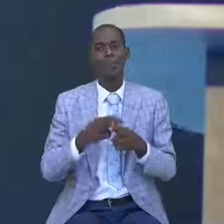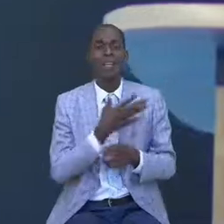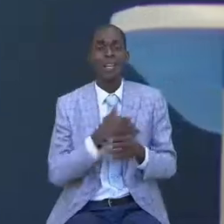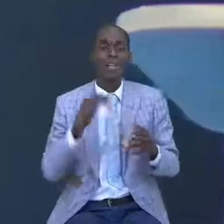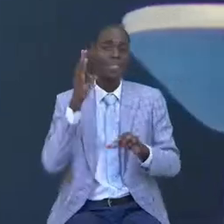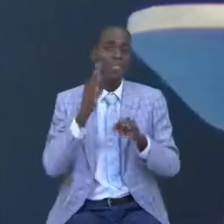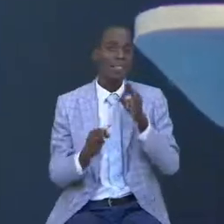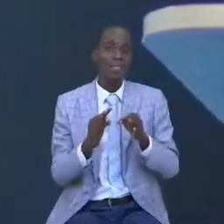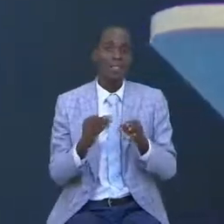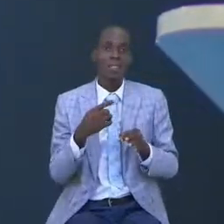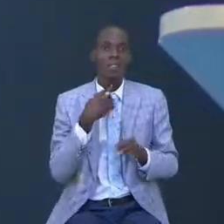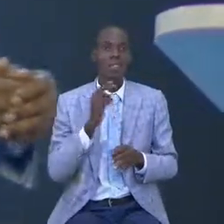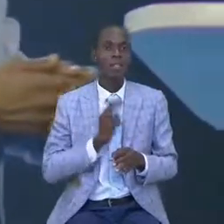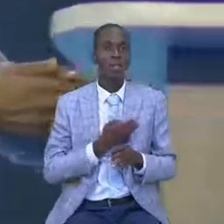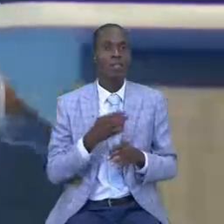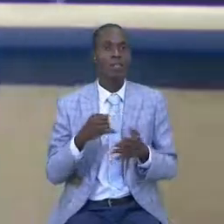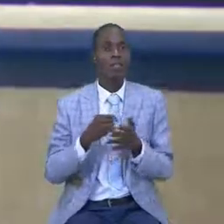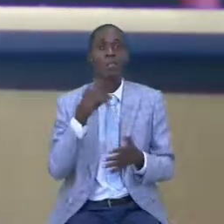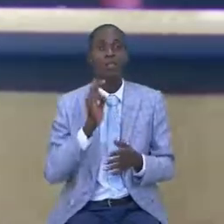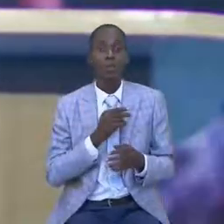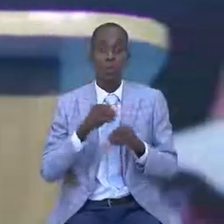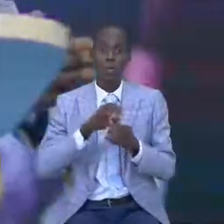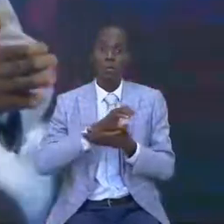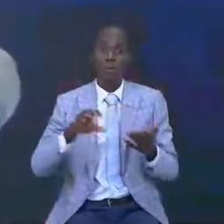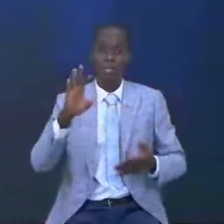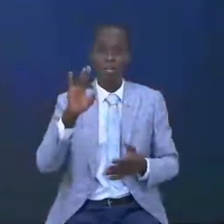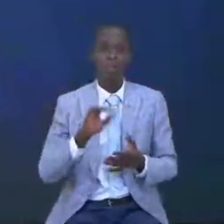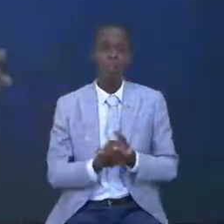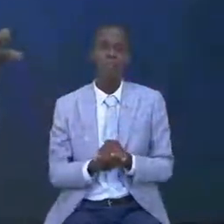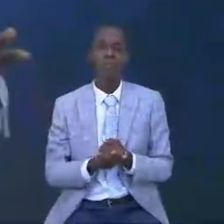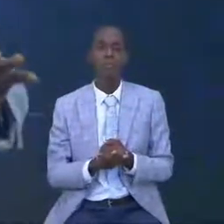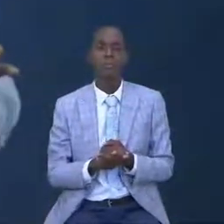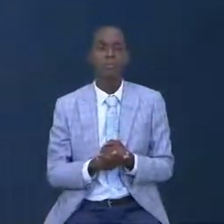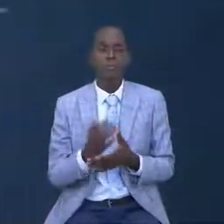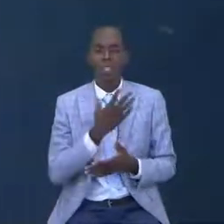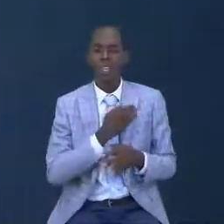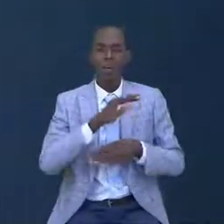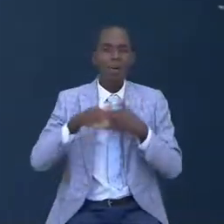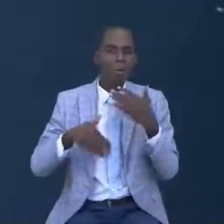quitter ce jour. Et puis il nous dit, au